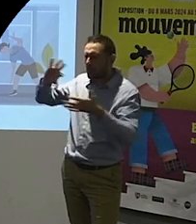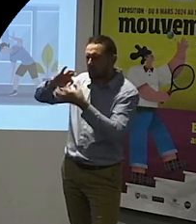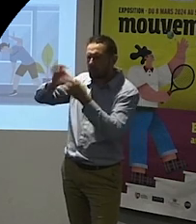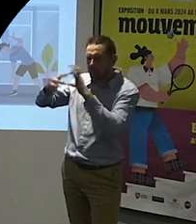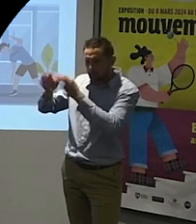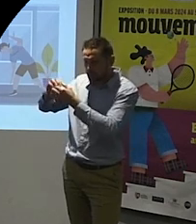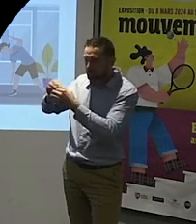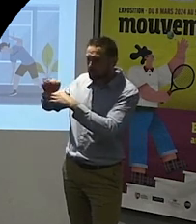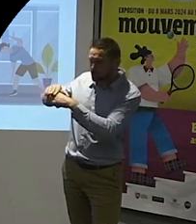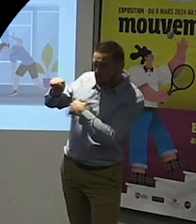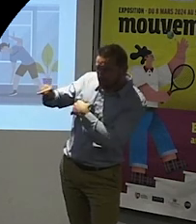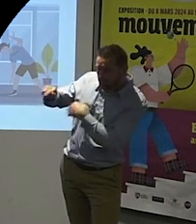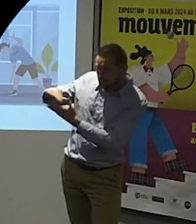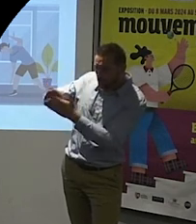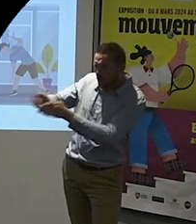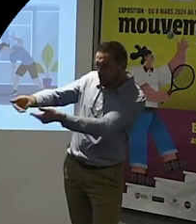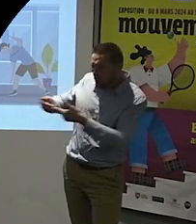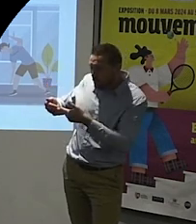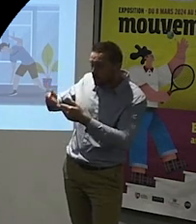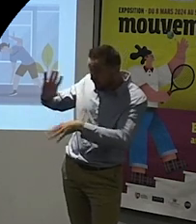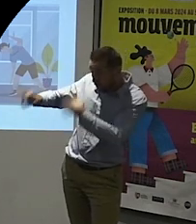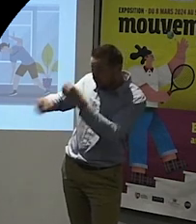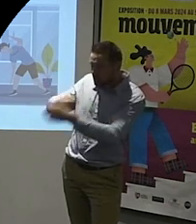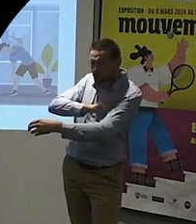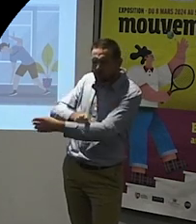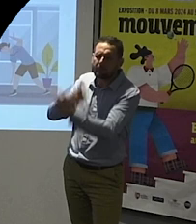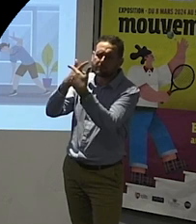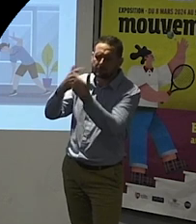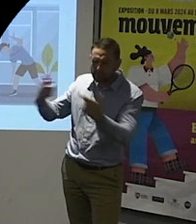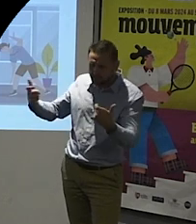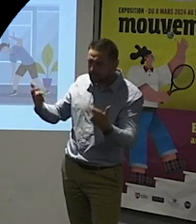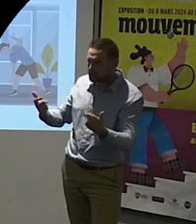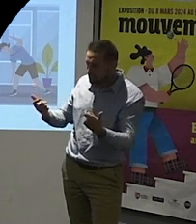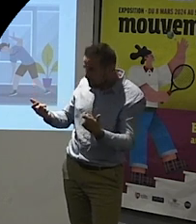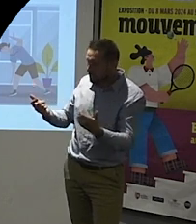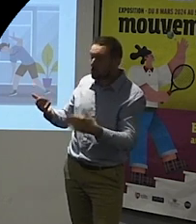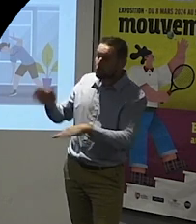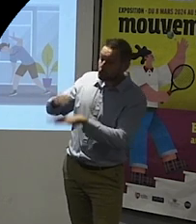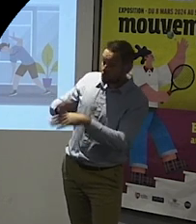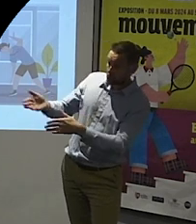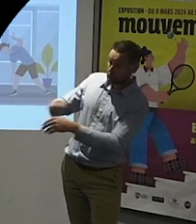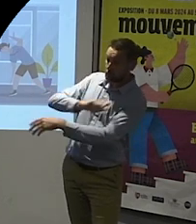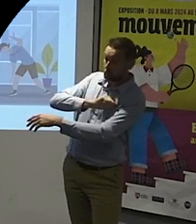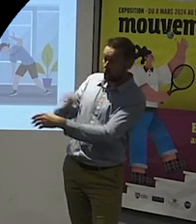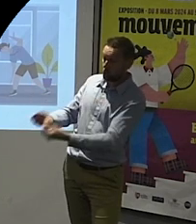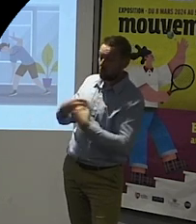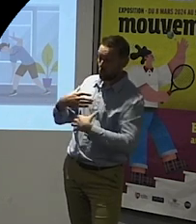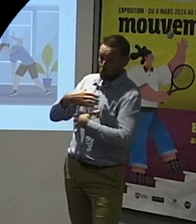proposait la découverte des sports, de plusieurs sports. Donc moi, sport égale angoisse, stress,